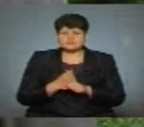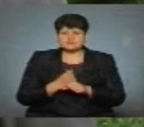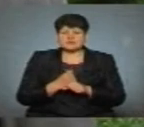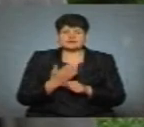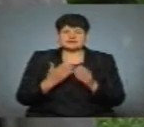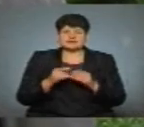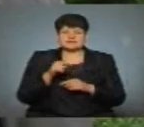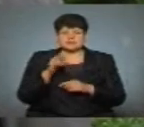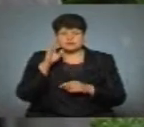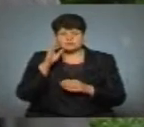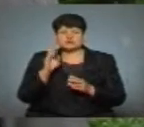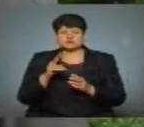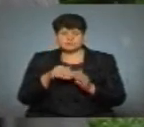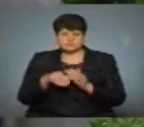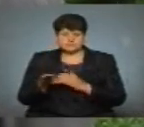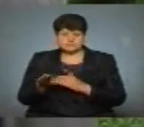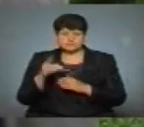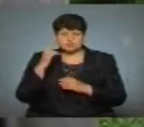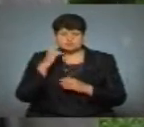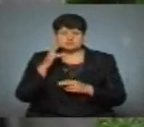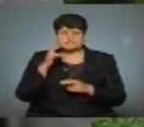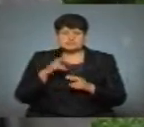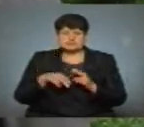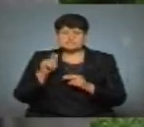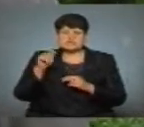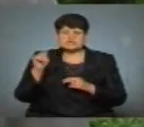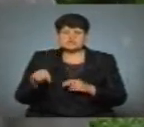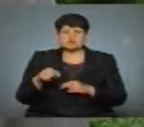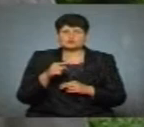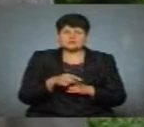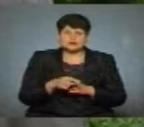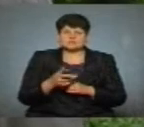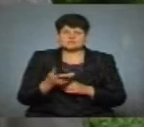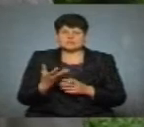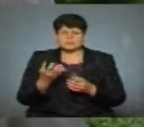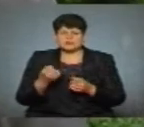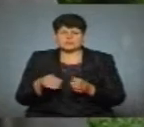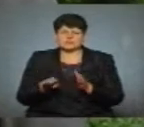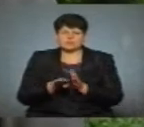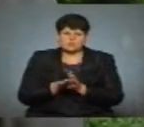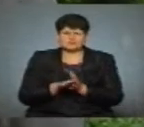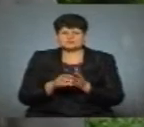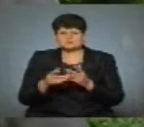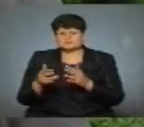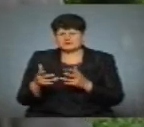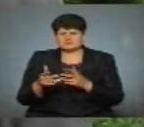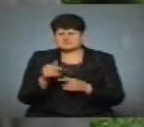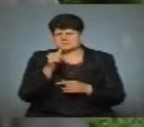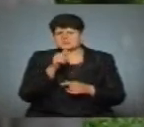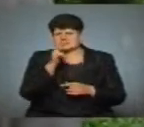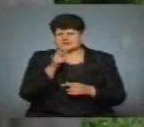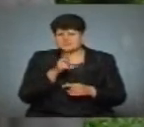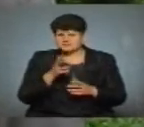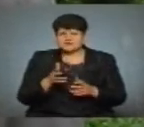ті хлопці, які пішли, вони думали, що вони закінчать війну там, ну, брали відпустки, брали таке на те, але, на жаль,